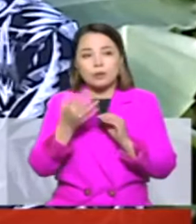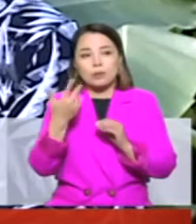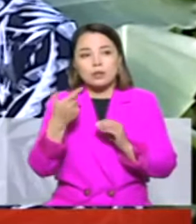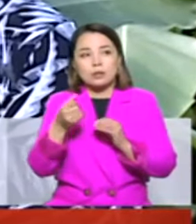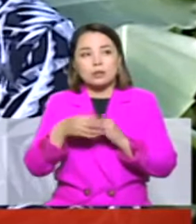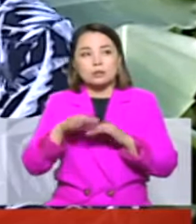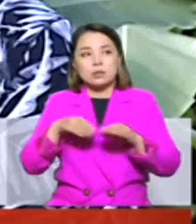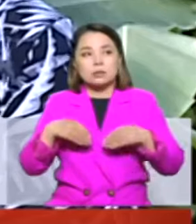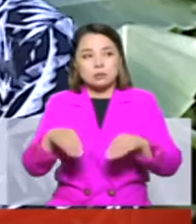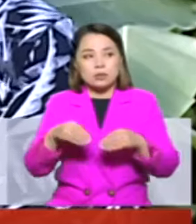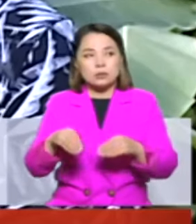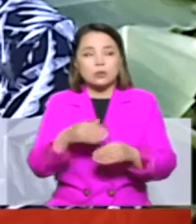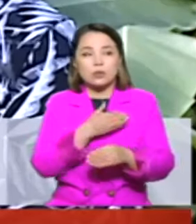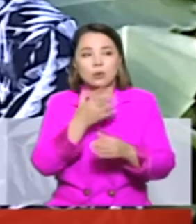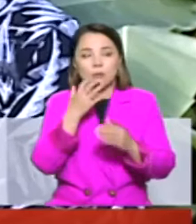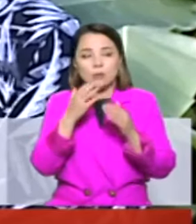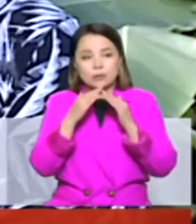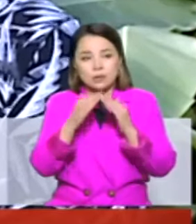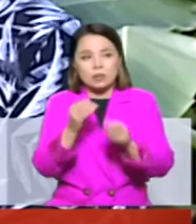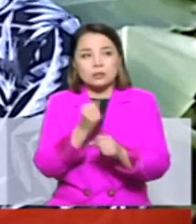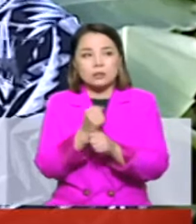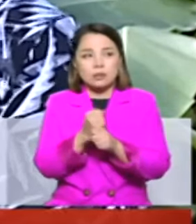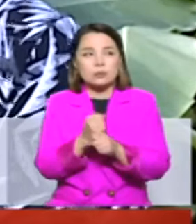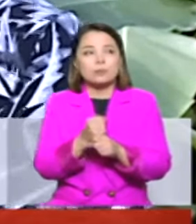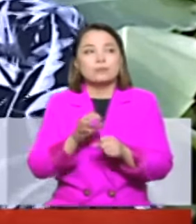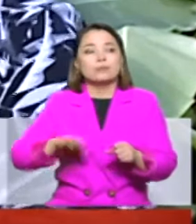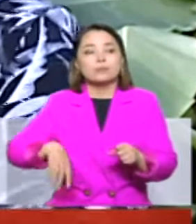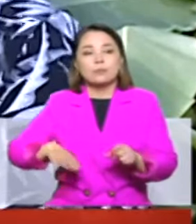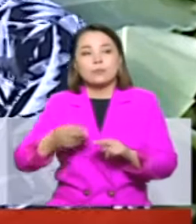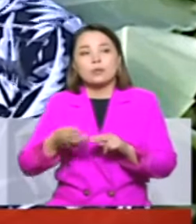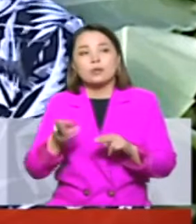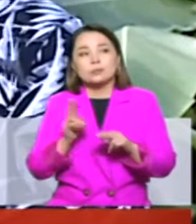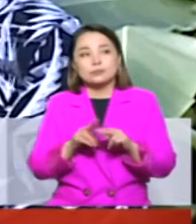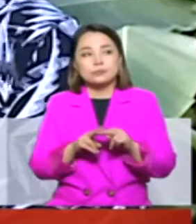бананды теплица соғып, одан кейін уже